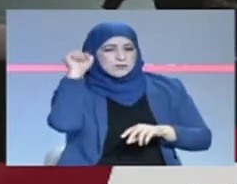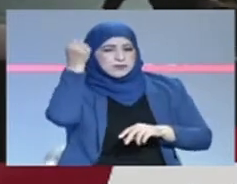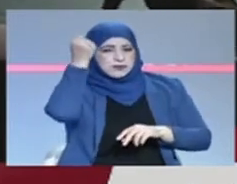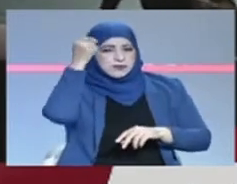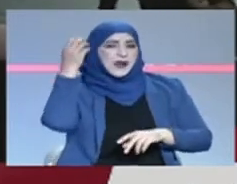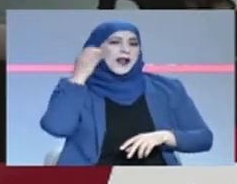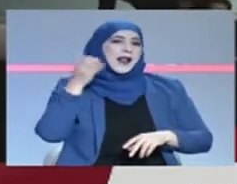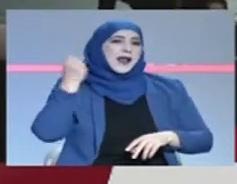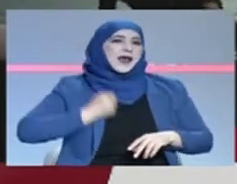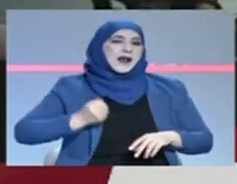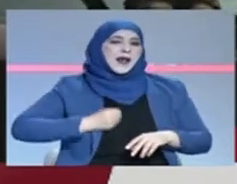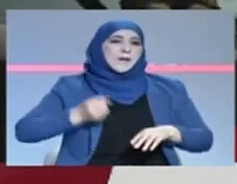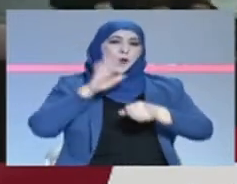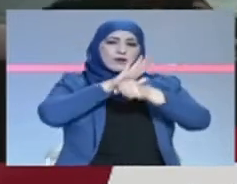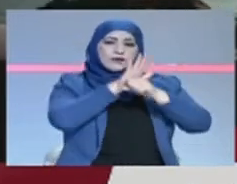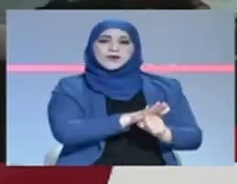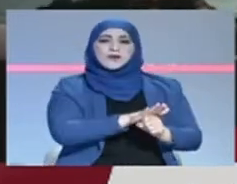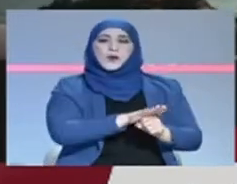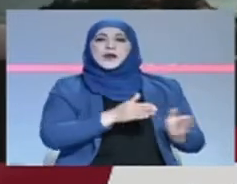والإرهاب.